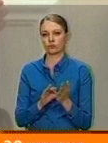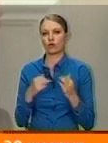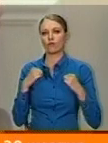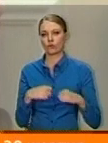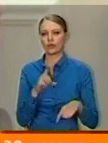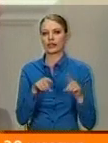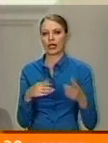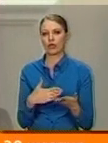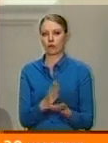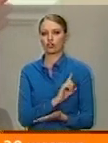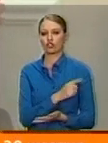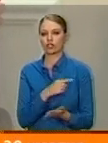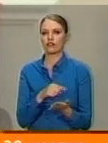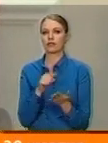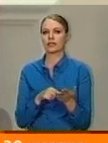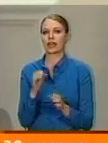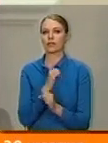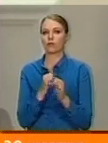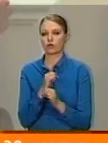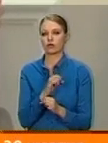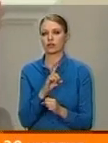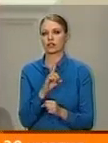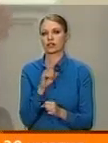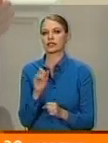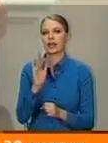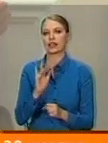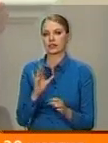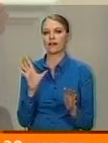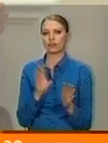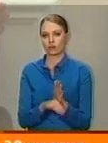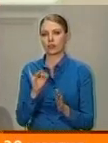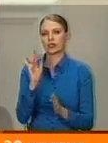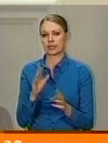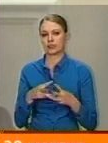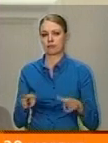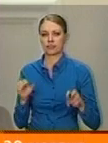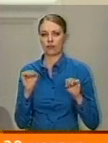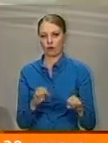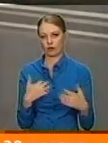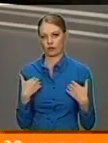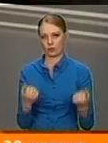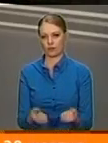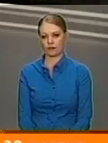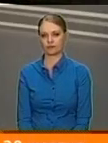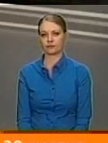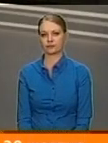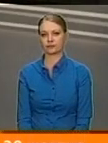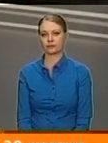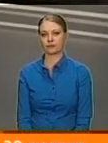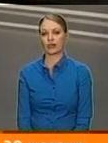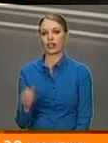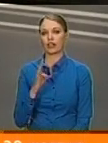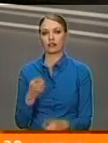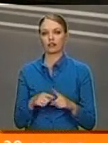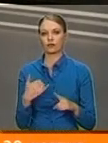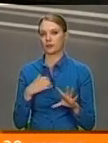деякі політичні сили в питанні боротьби за крісла, в тому числі і крісла міністра охорони здоров'я. І на